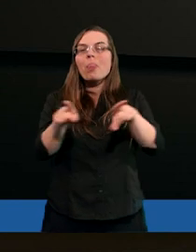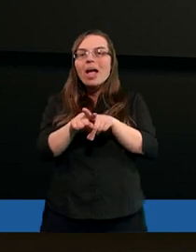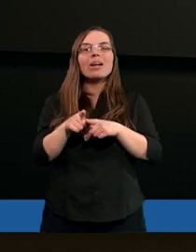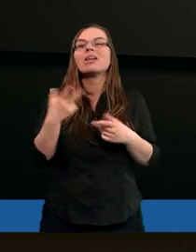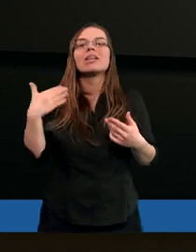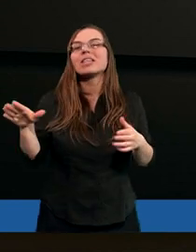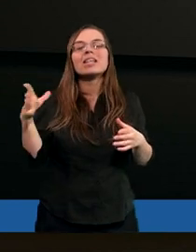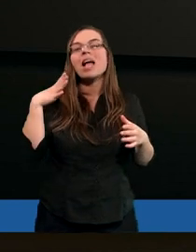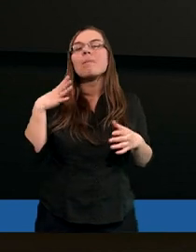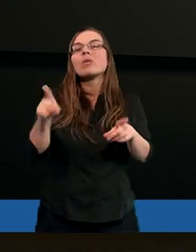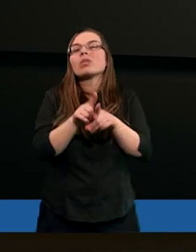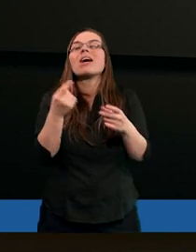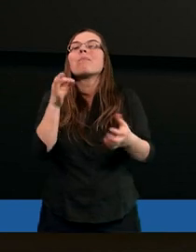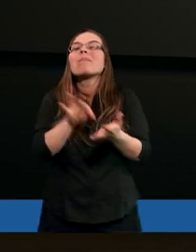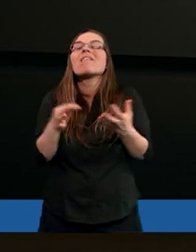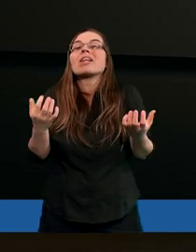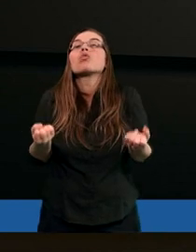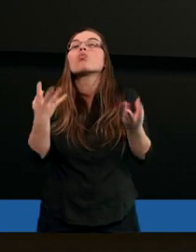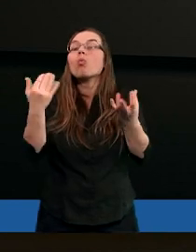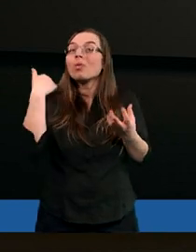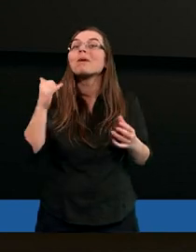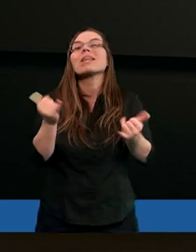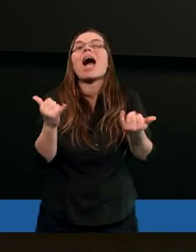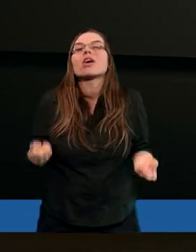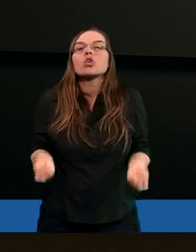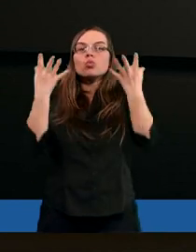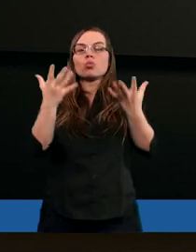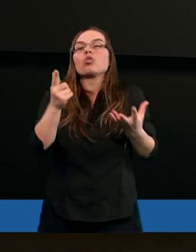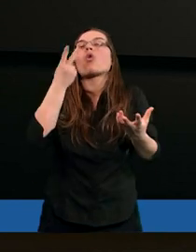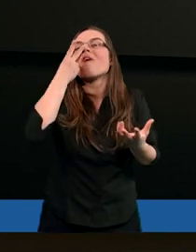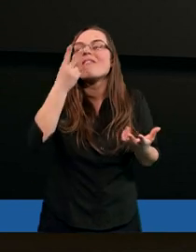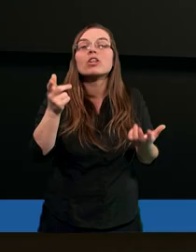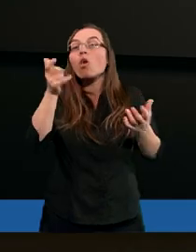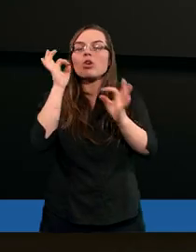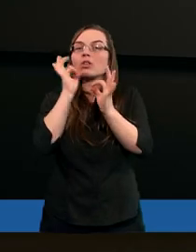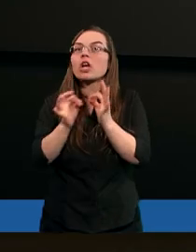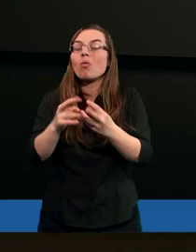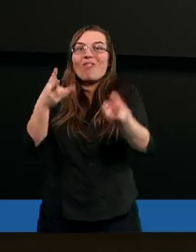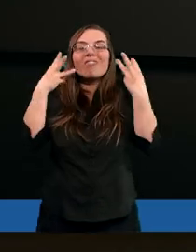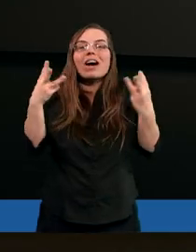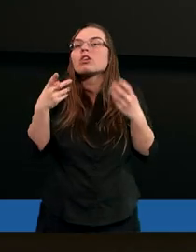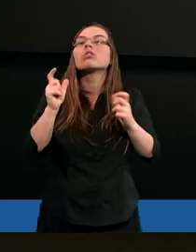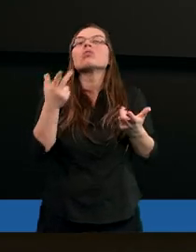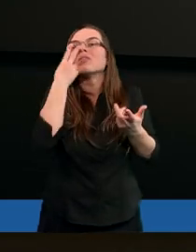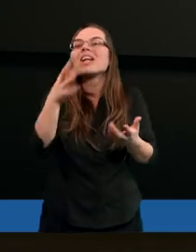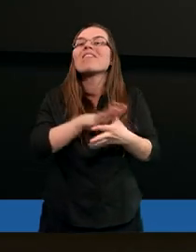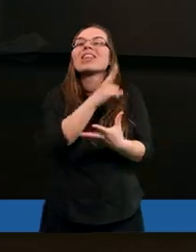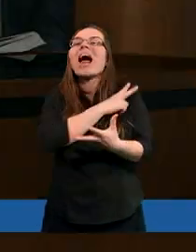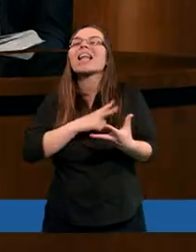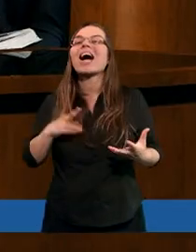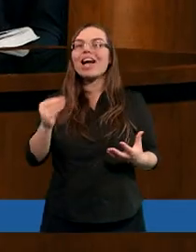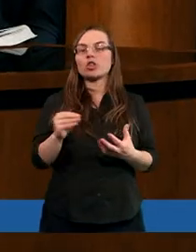pewien cud. Jaki cud? W którym widzieli coś szczególnego w Jezusie z Nazarytu?